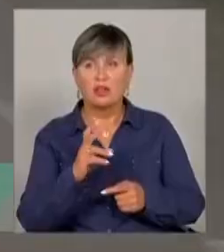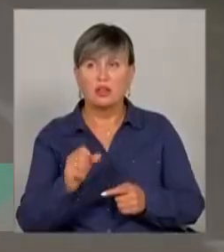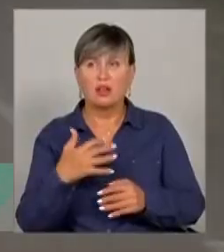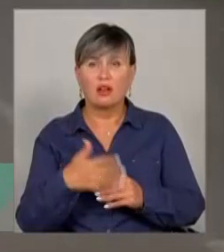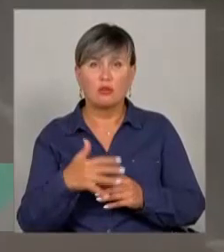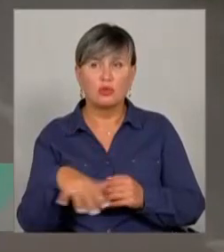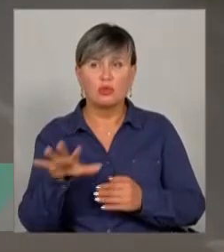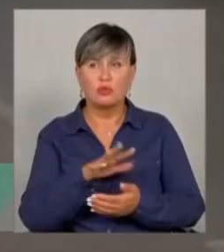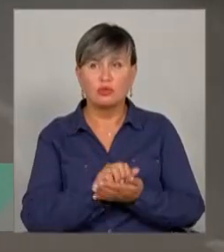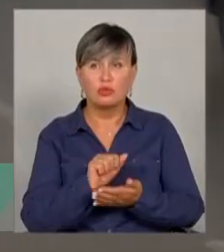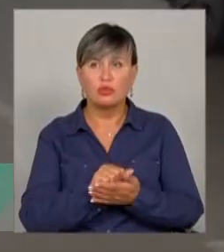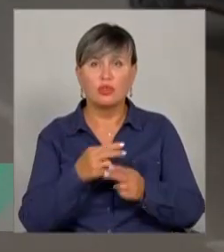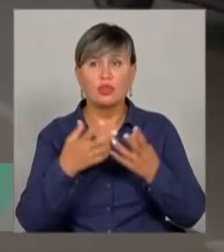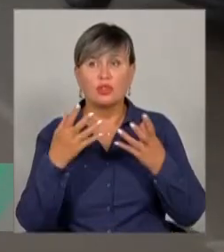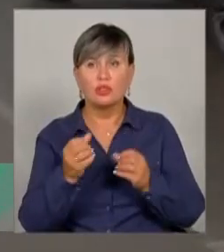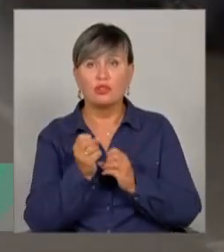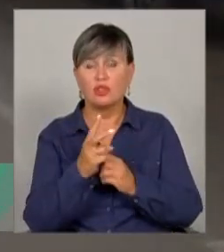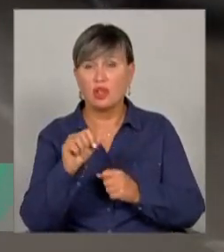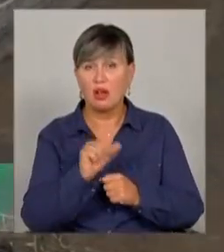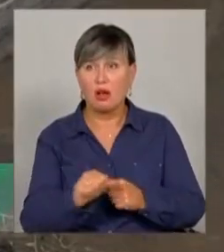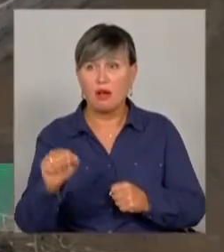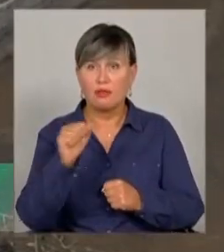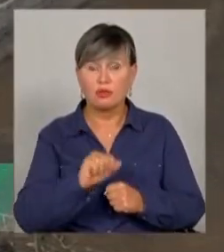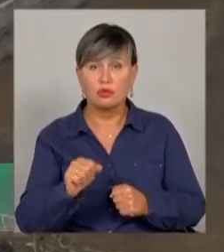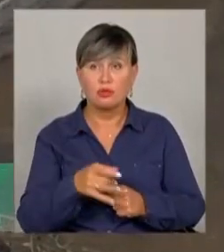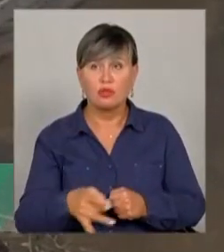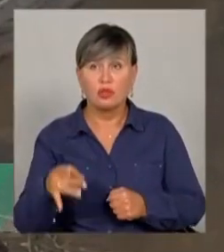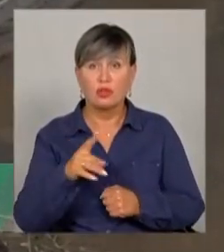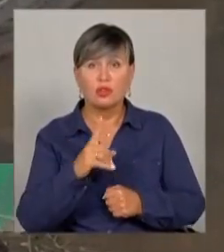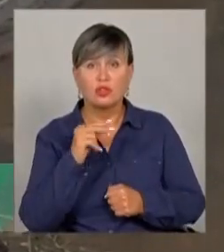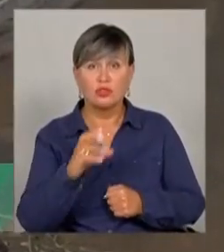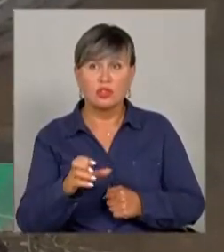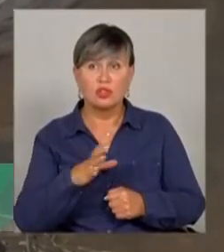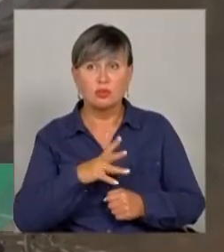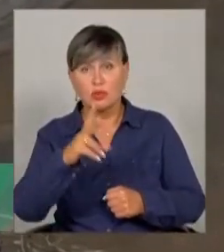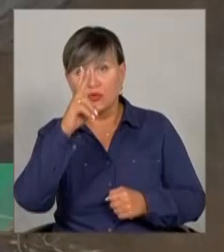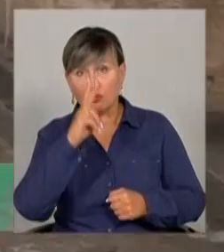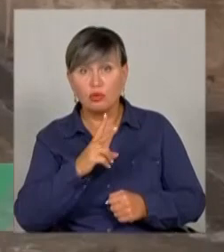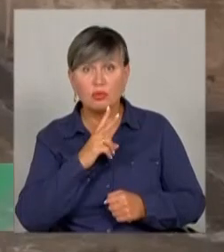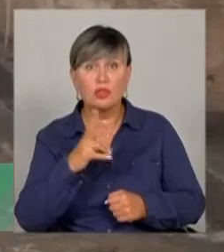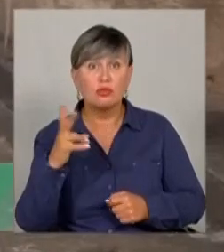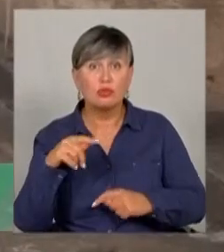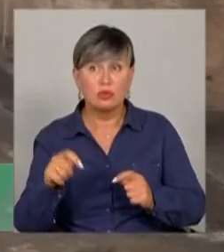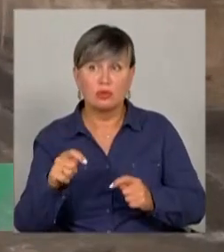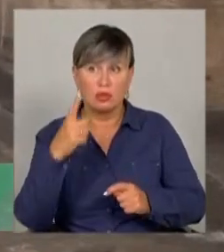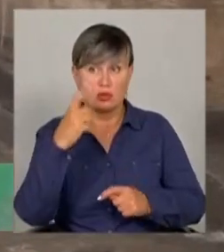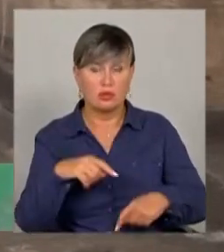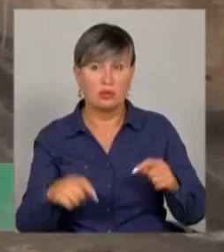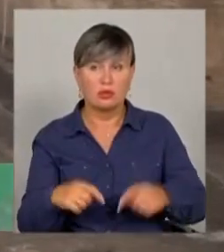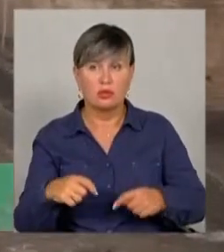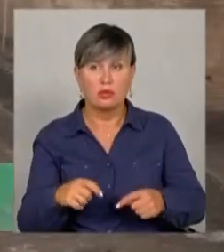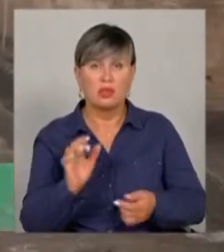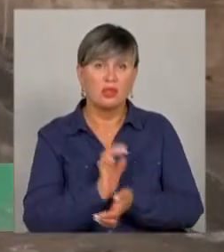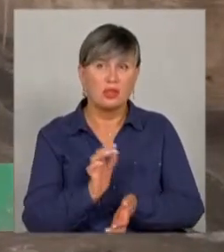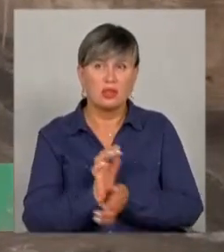накрылось. В тот день, 12 августа, в Искельдинском районе за час выпала двухмесячная норма осадков. Дождевая вода вместе с